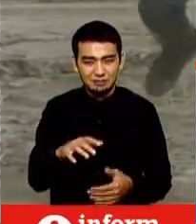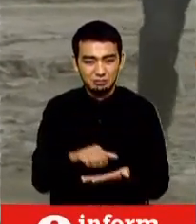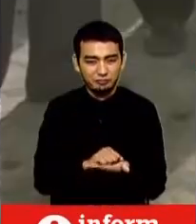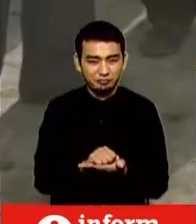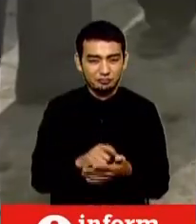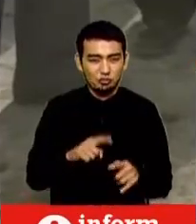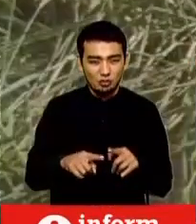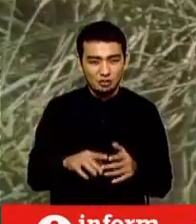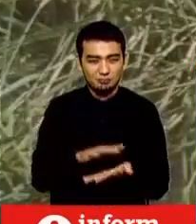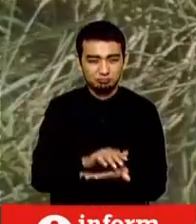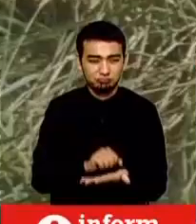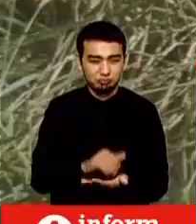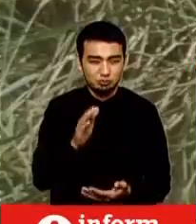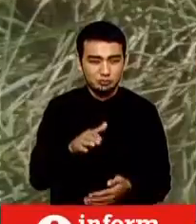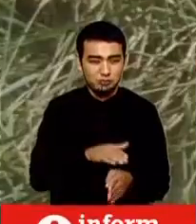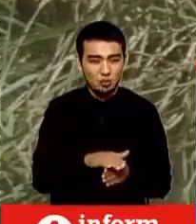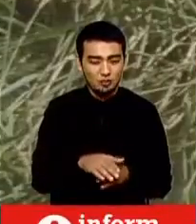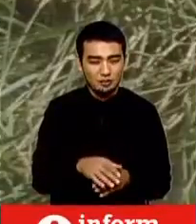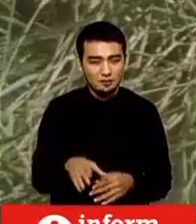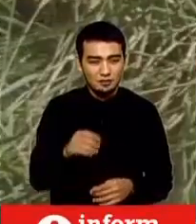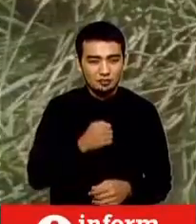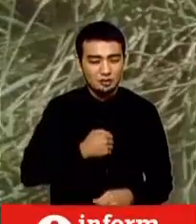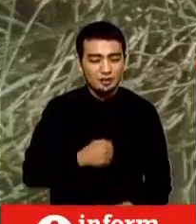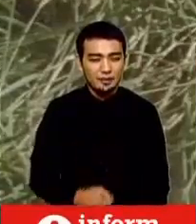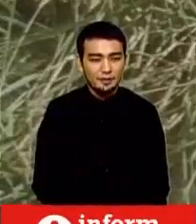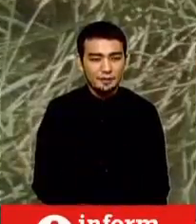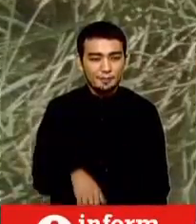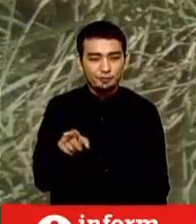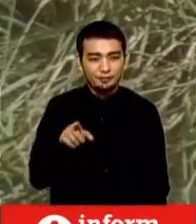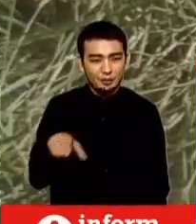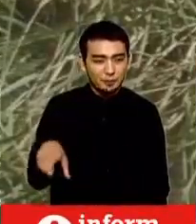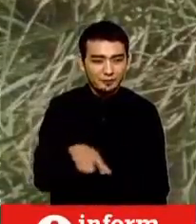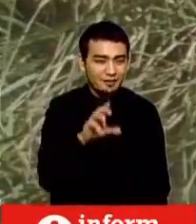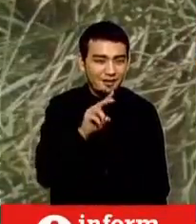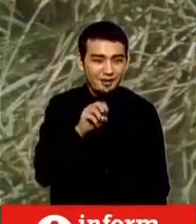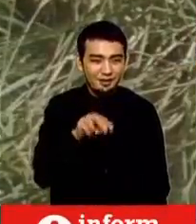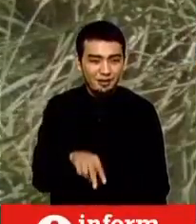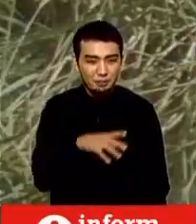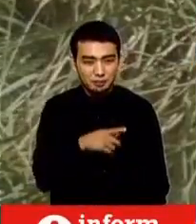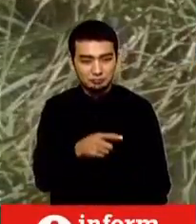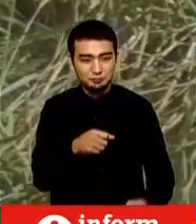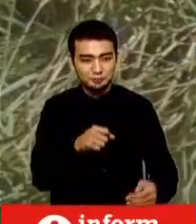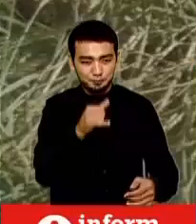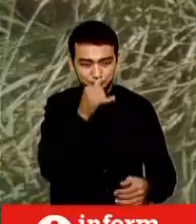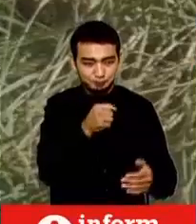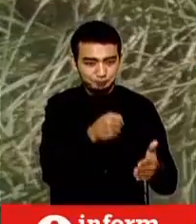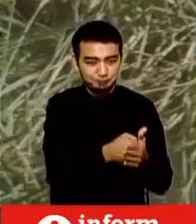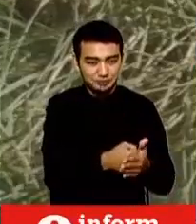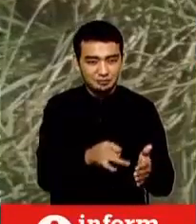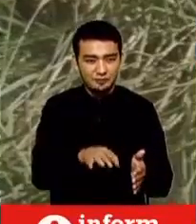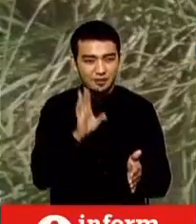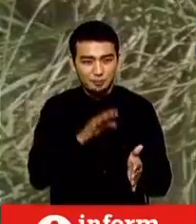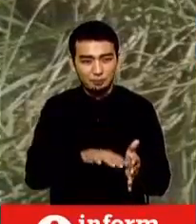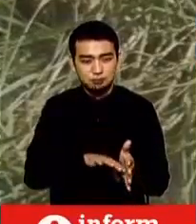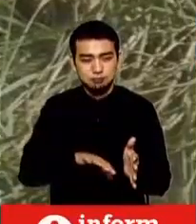отыр. Үлкен ұзырасының инженерлерінің каналлары ұзыра шығаратын, сол байланып қалған. Соның салдарынан осындай болып, жаңағы мынау